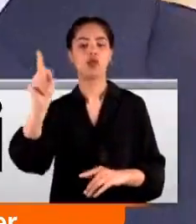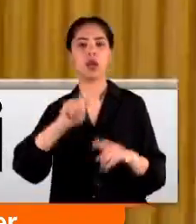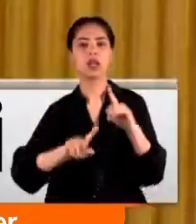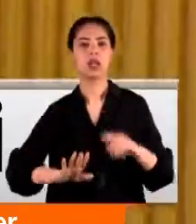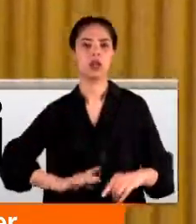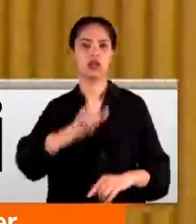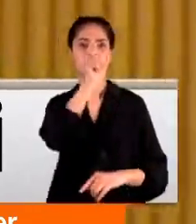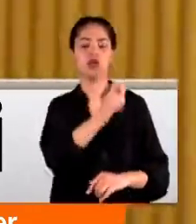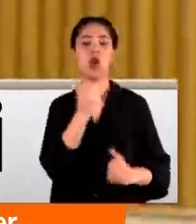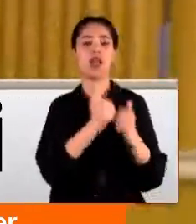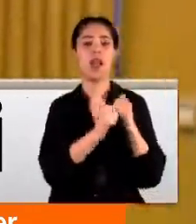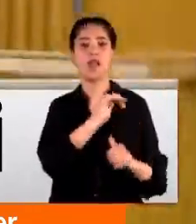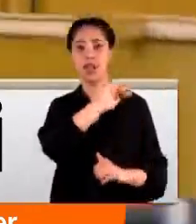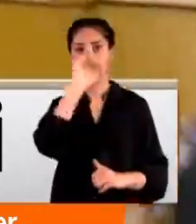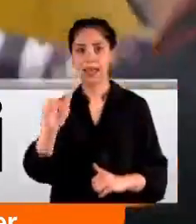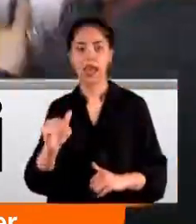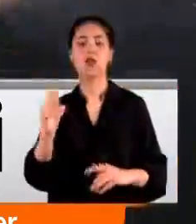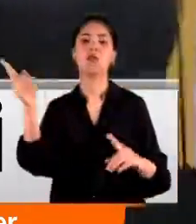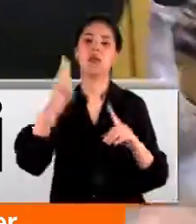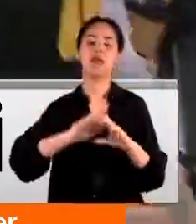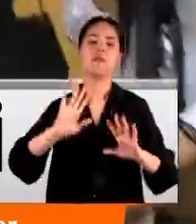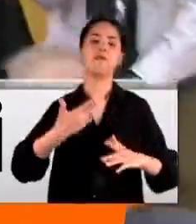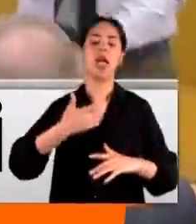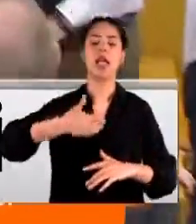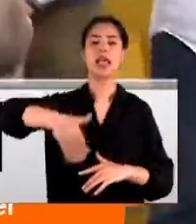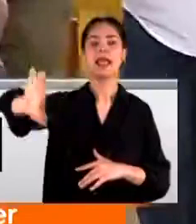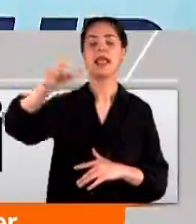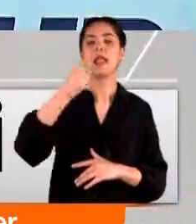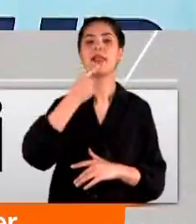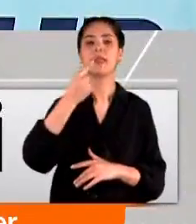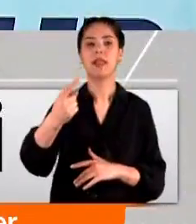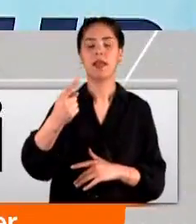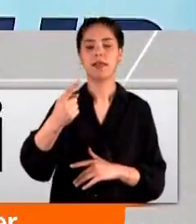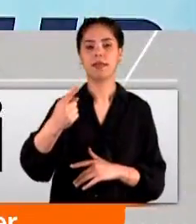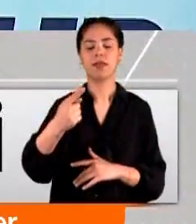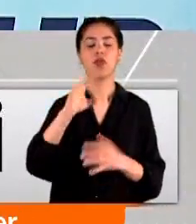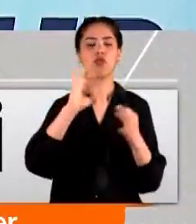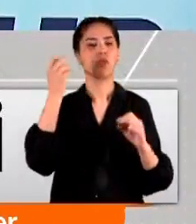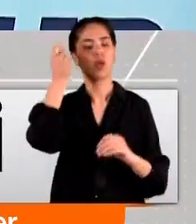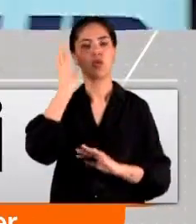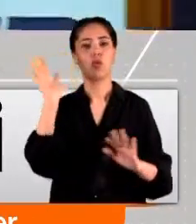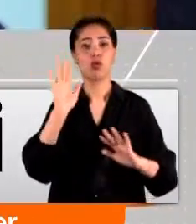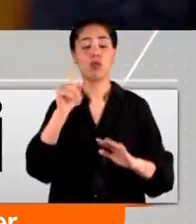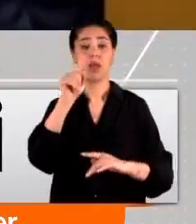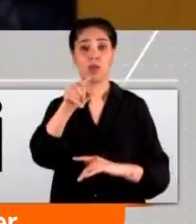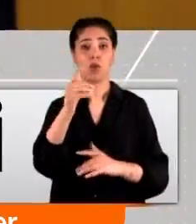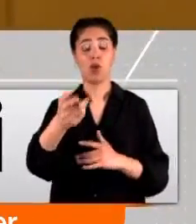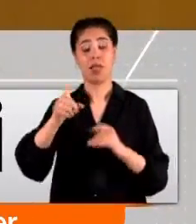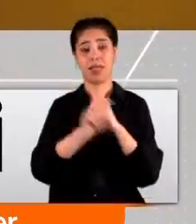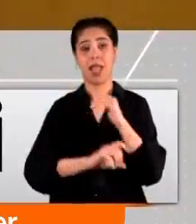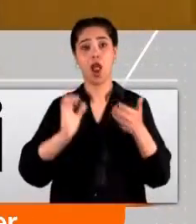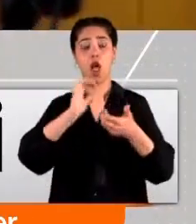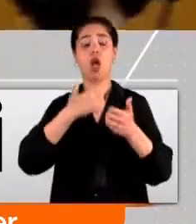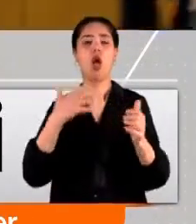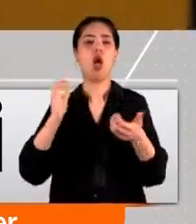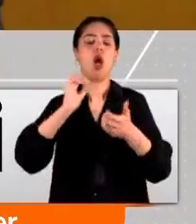kavga etmeye geliyorum. Ya bana katılın ya önümden çekilin restini de unutmadı. Yeri geldi terör örgütleriyle kavga ettik